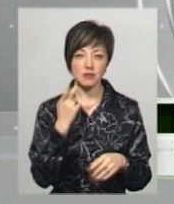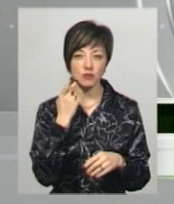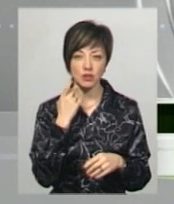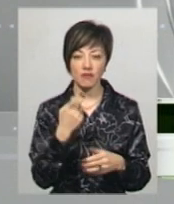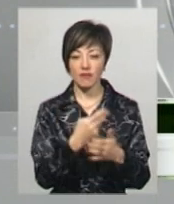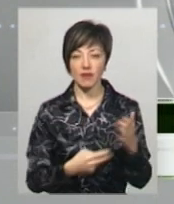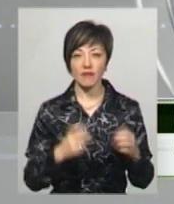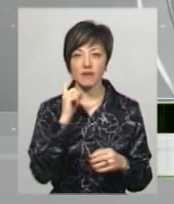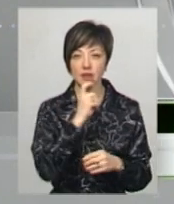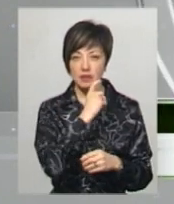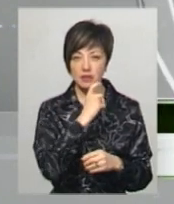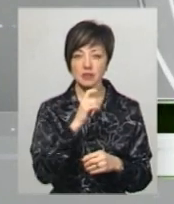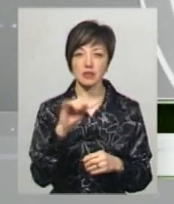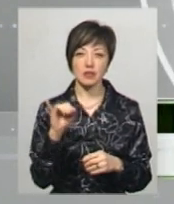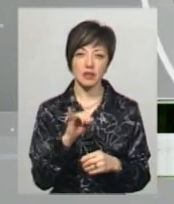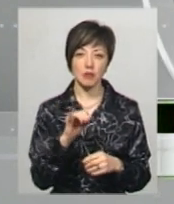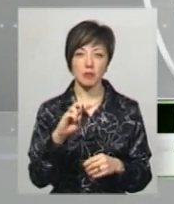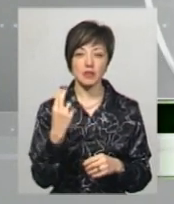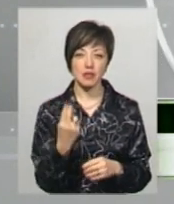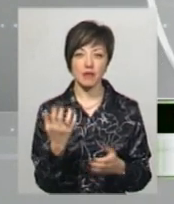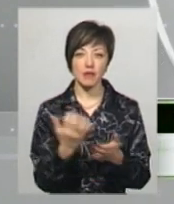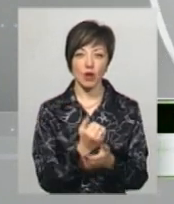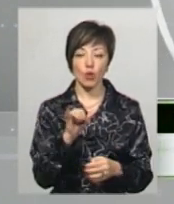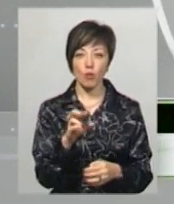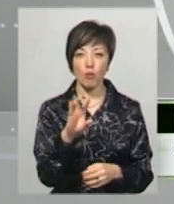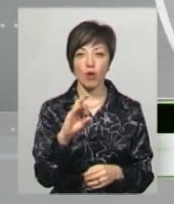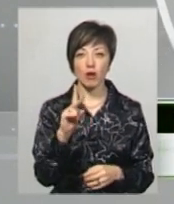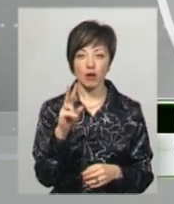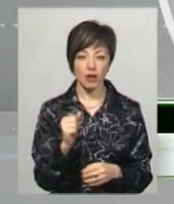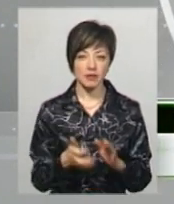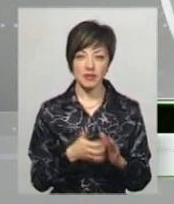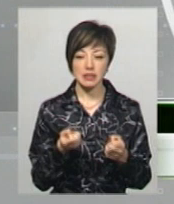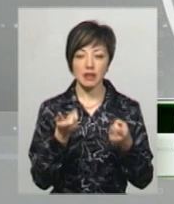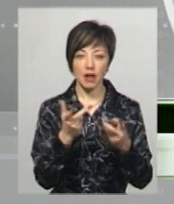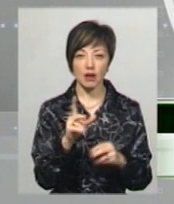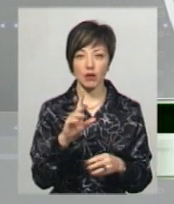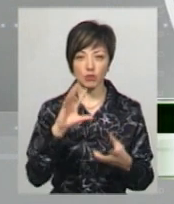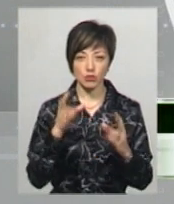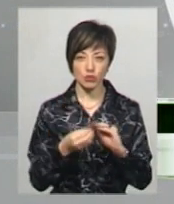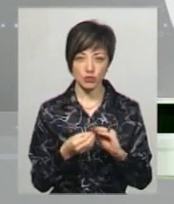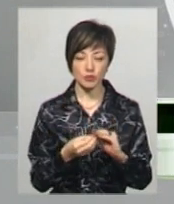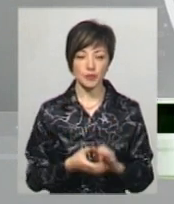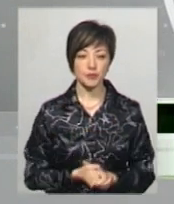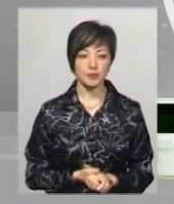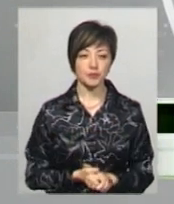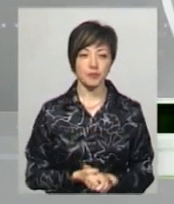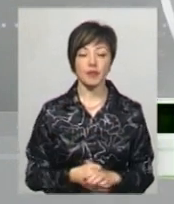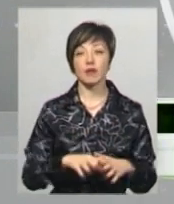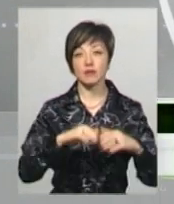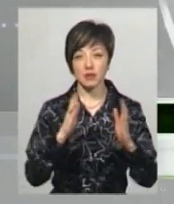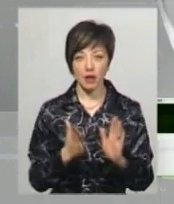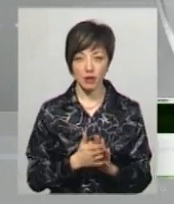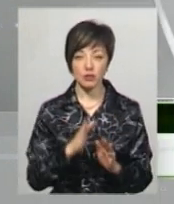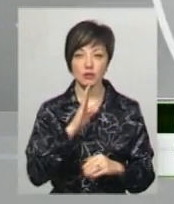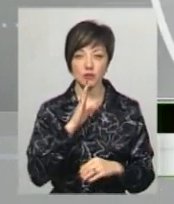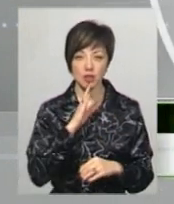Вінниці господарям та Білій Церкві, виграли в Боярки, не вистачило декілька очок, щоб зачепитися 6 місце. У цілому